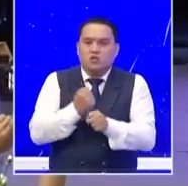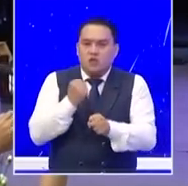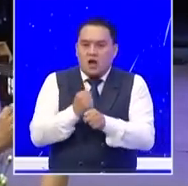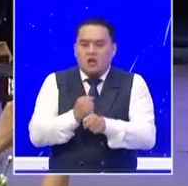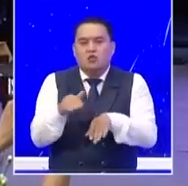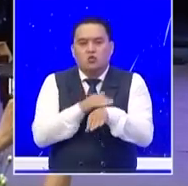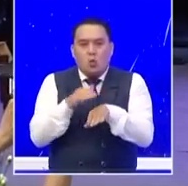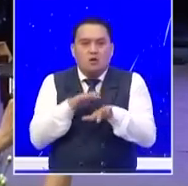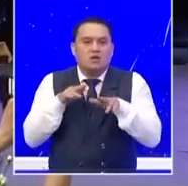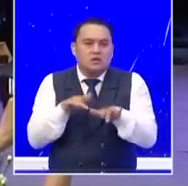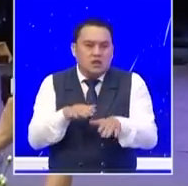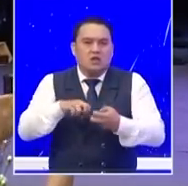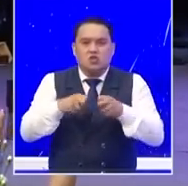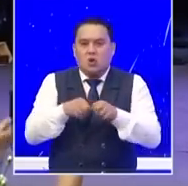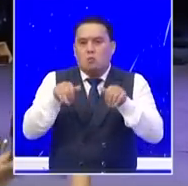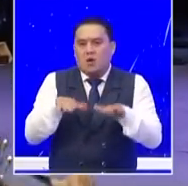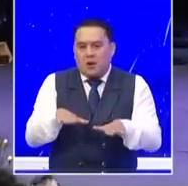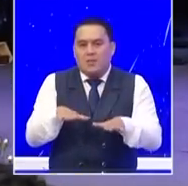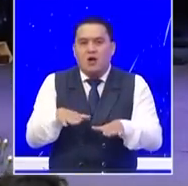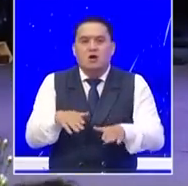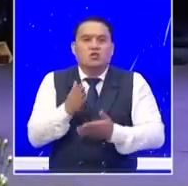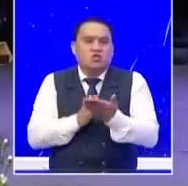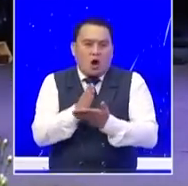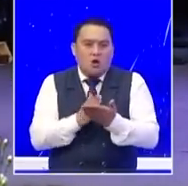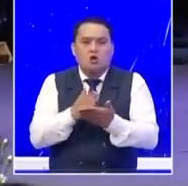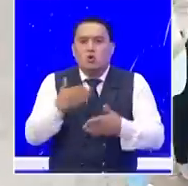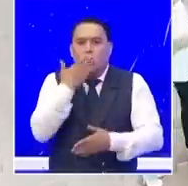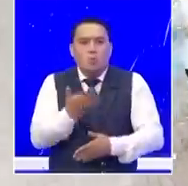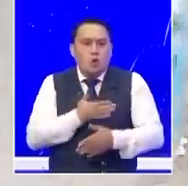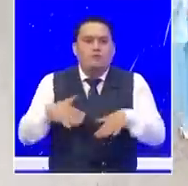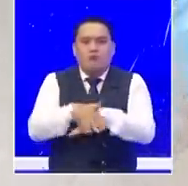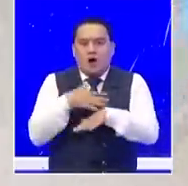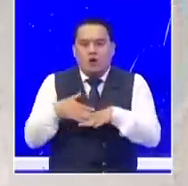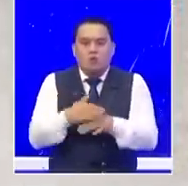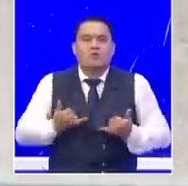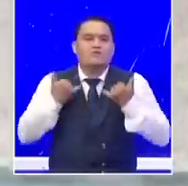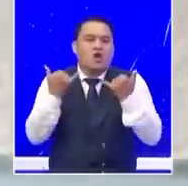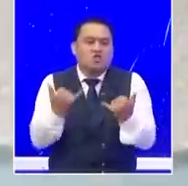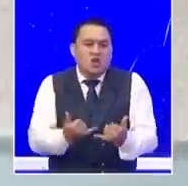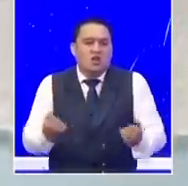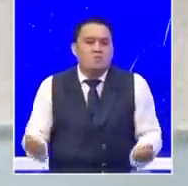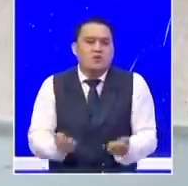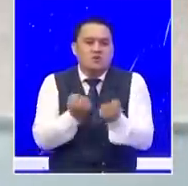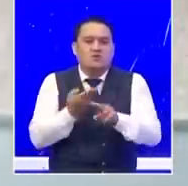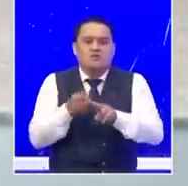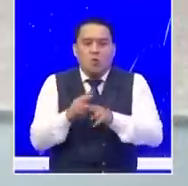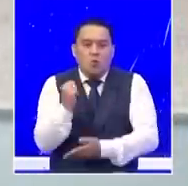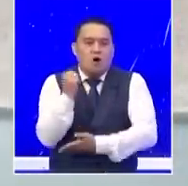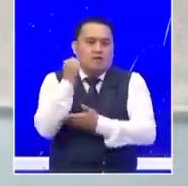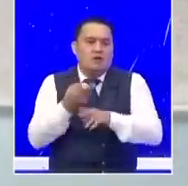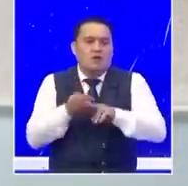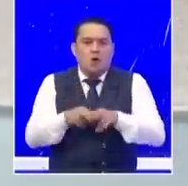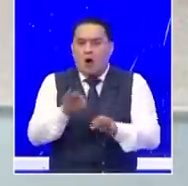возможное для решения их проблем. Потому по праву заслужил всенародную любовь, признание и уважение. За свою отличную работу